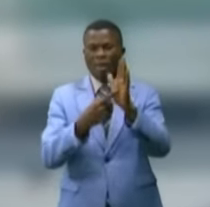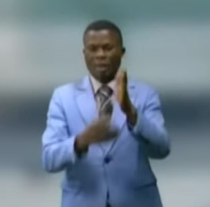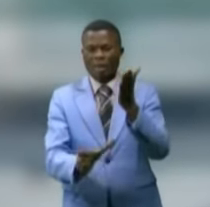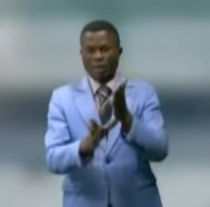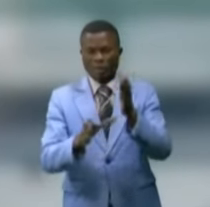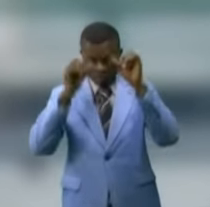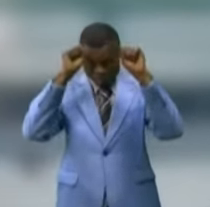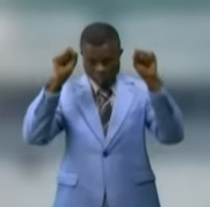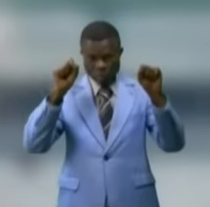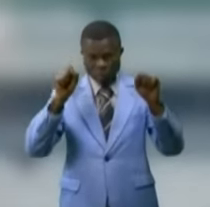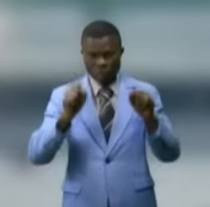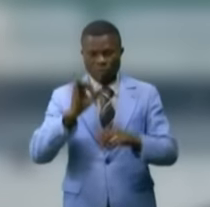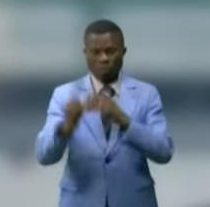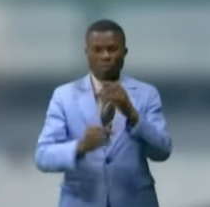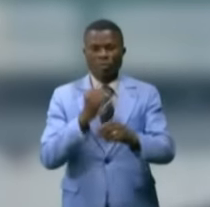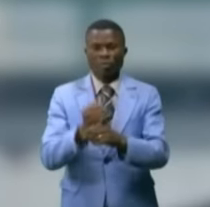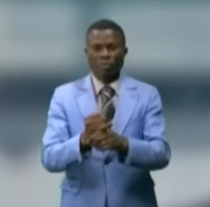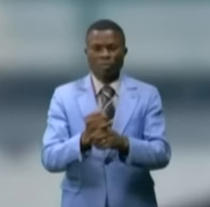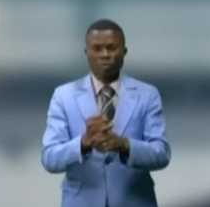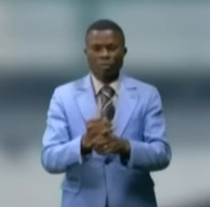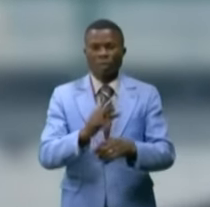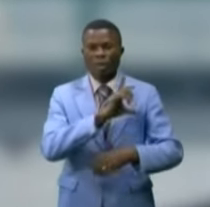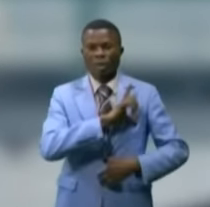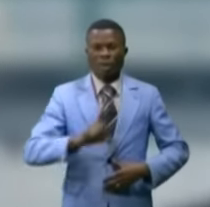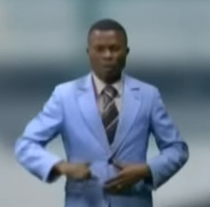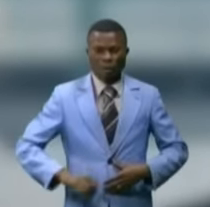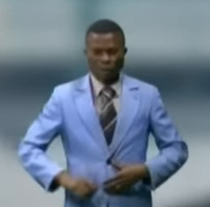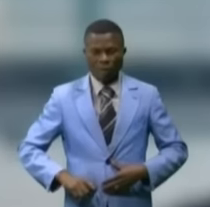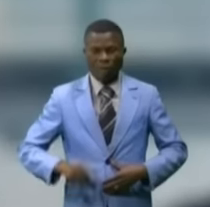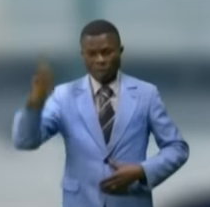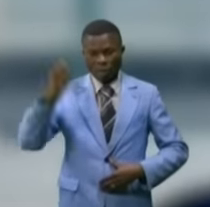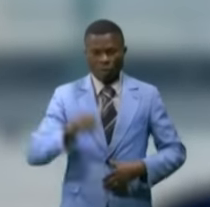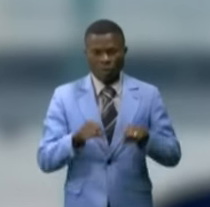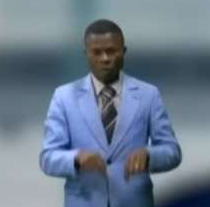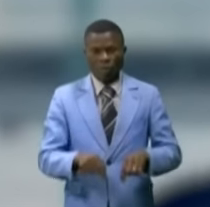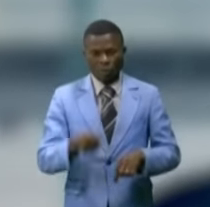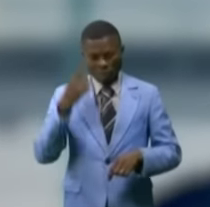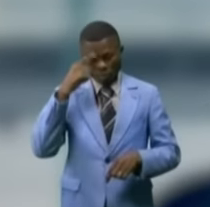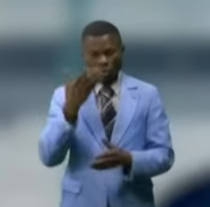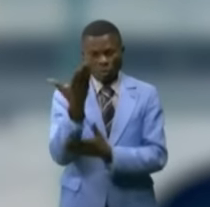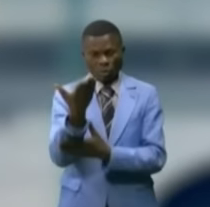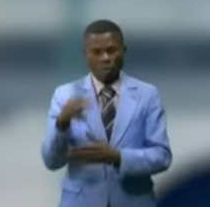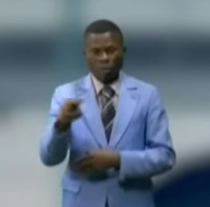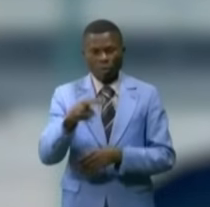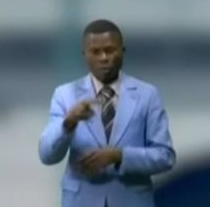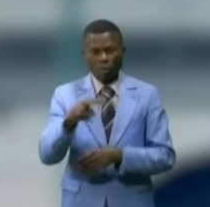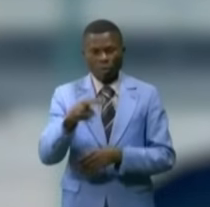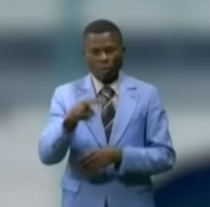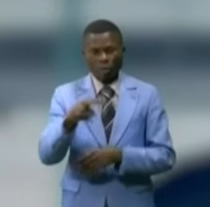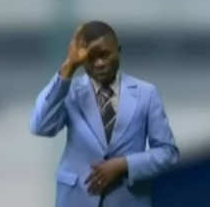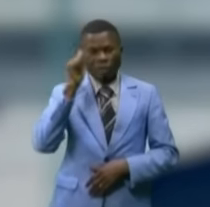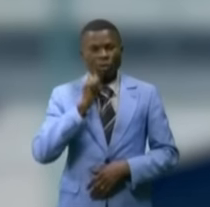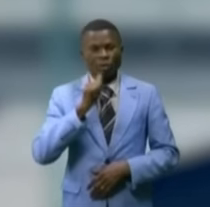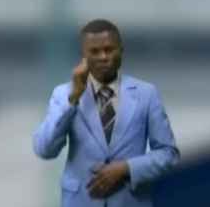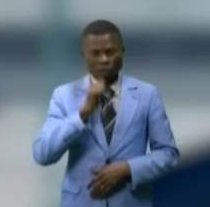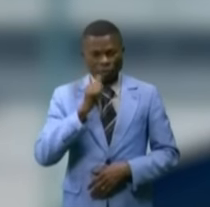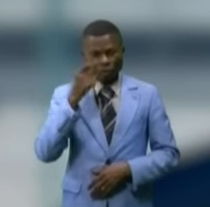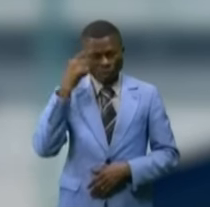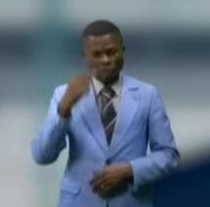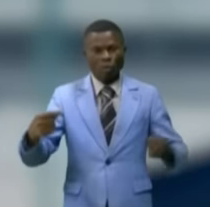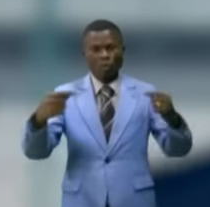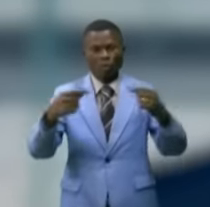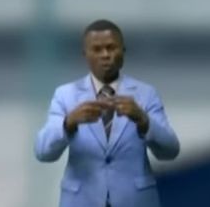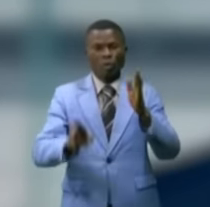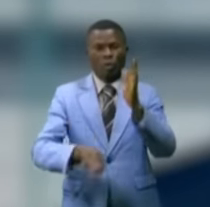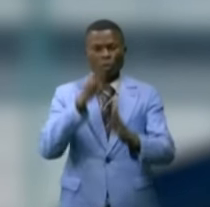Discothèque International les gens de la RDC. Si je suis là, c'est juste pour vous inviter, Congolais et Congolaises, pour le match du